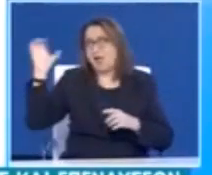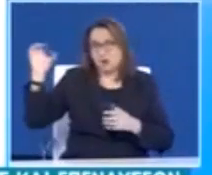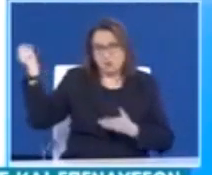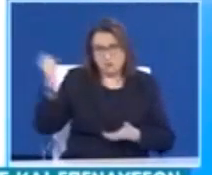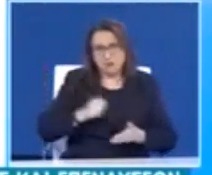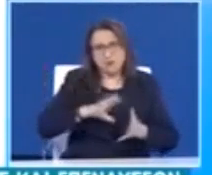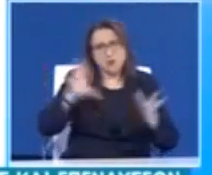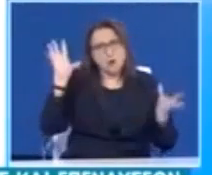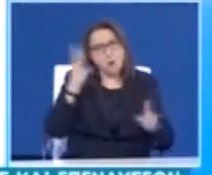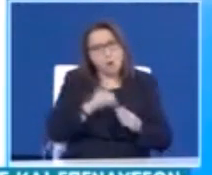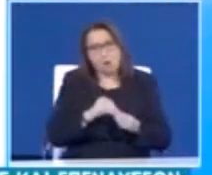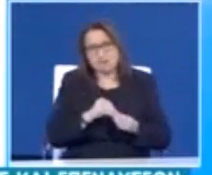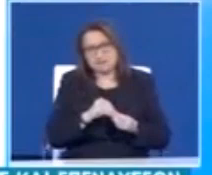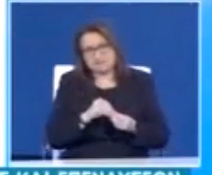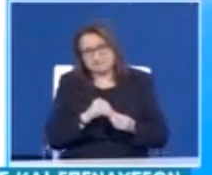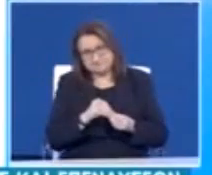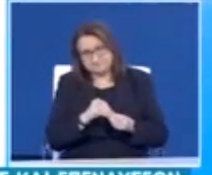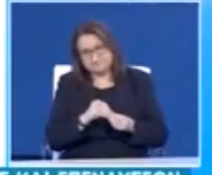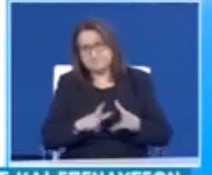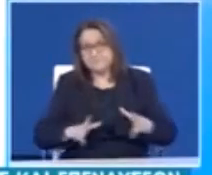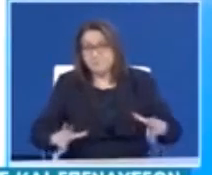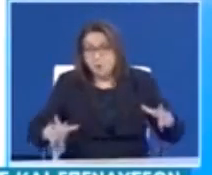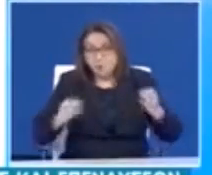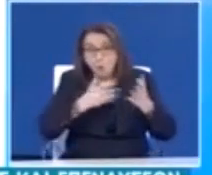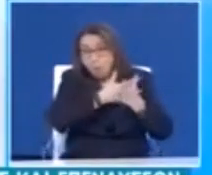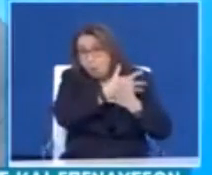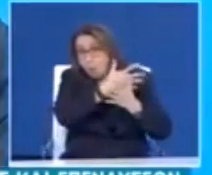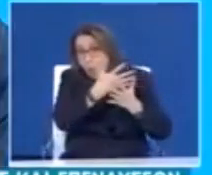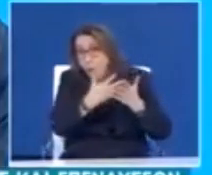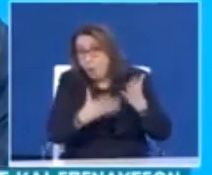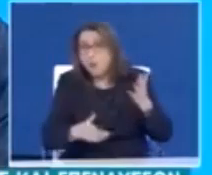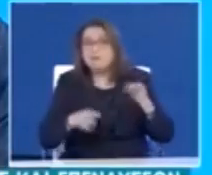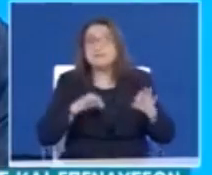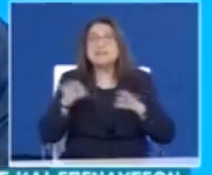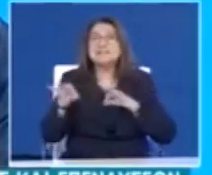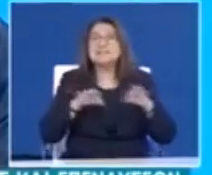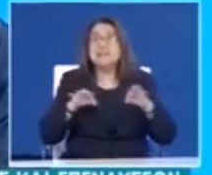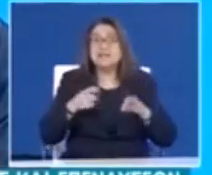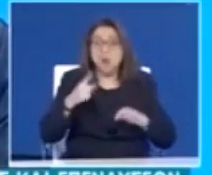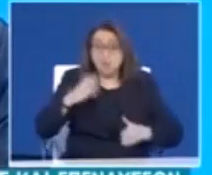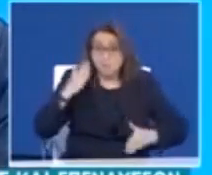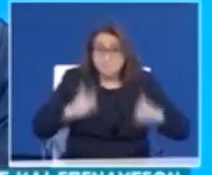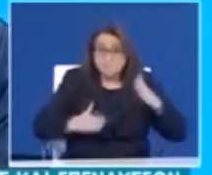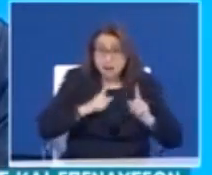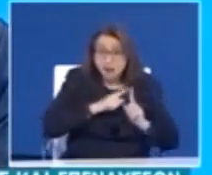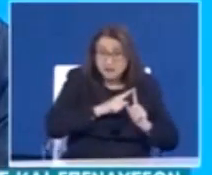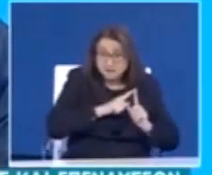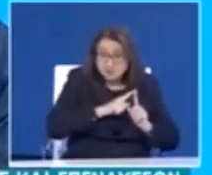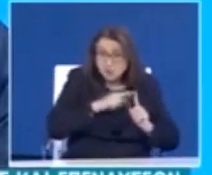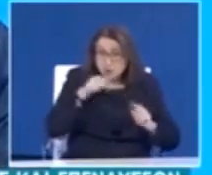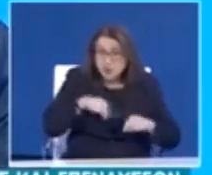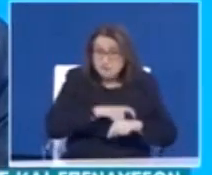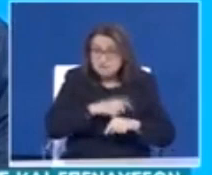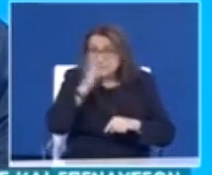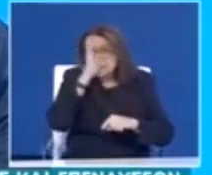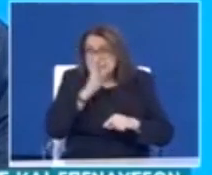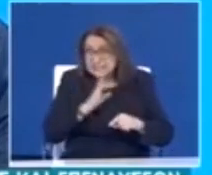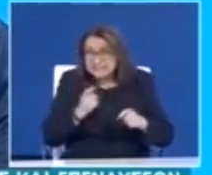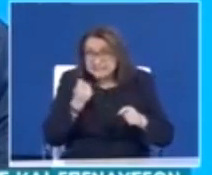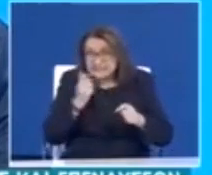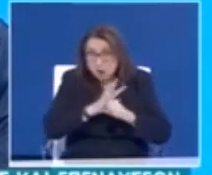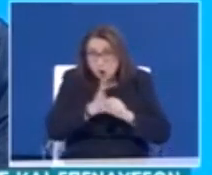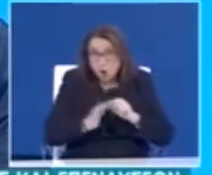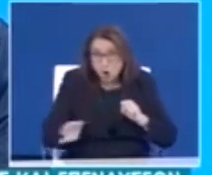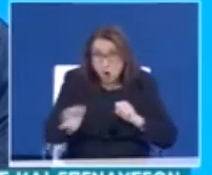οικονομία. Όλα αυτά είναι χρηματοδοτικά εργαλεία και δράσεις που σχεδιάστηκαν από το μήνα Μάρτιο μέσα στην κρίση με την συνεργασία